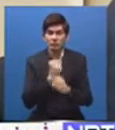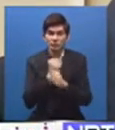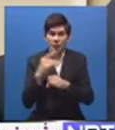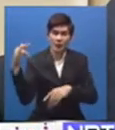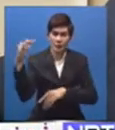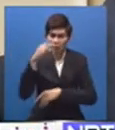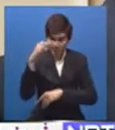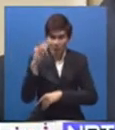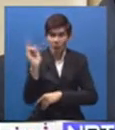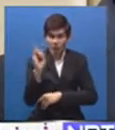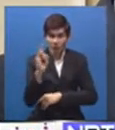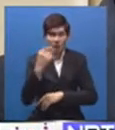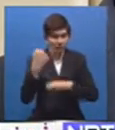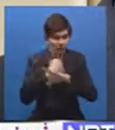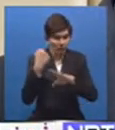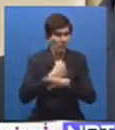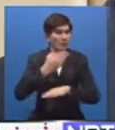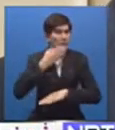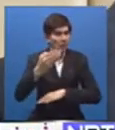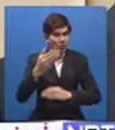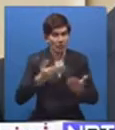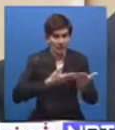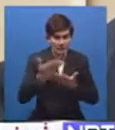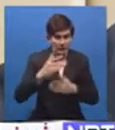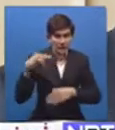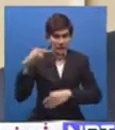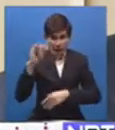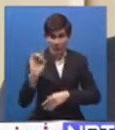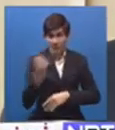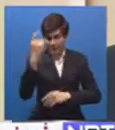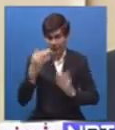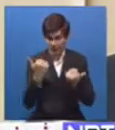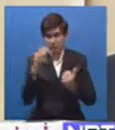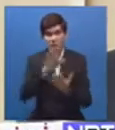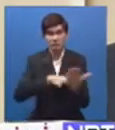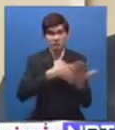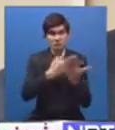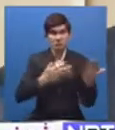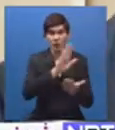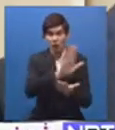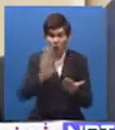อมมาโดยตลอดขณะที่การจะซื้อเครื่องใหม่ทดแทนอยู่ในแผนของแต่ละหน่วยอยู่แล้ว